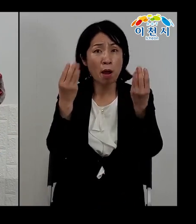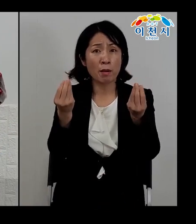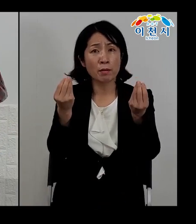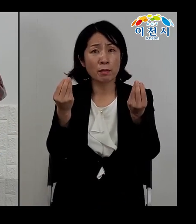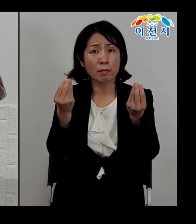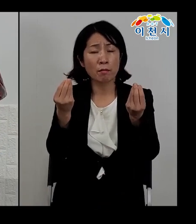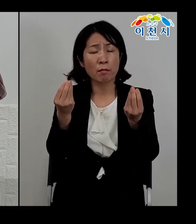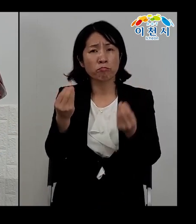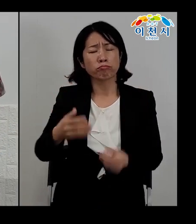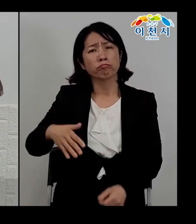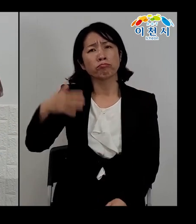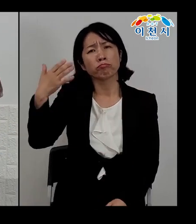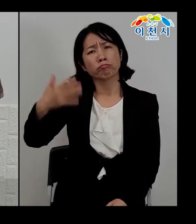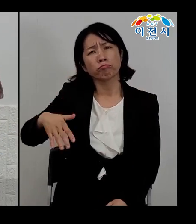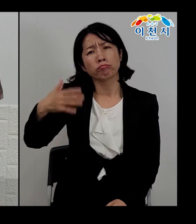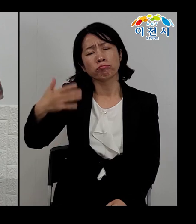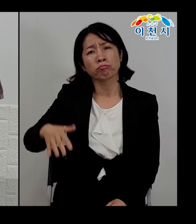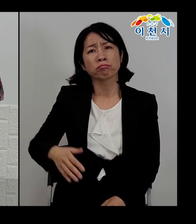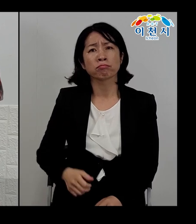집은 구했어?